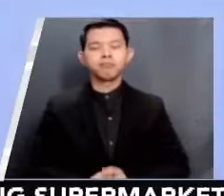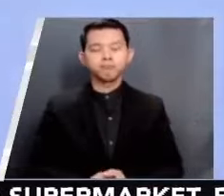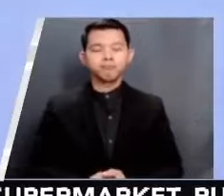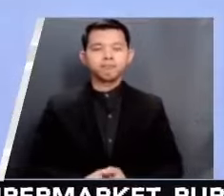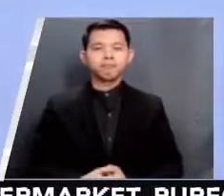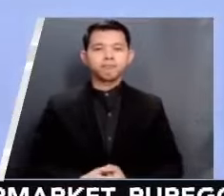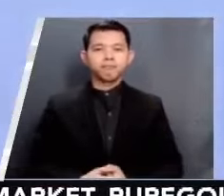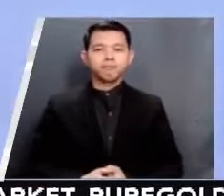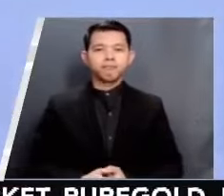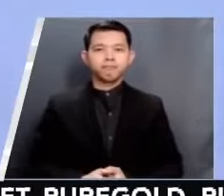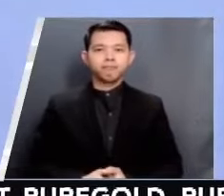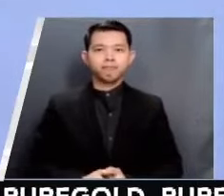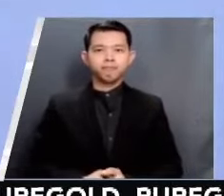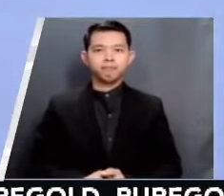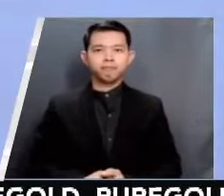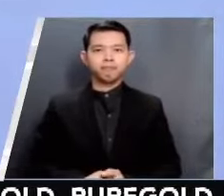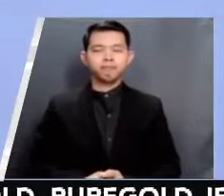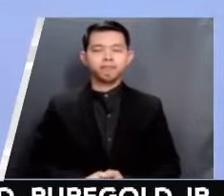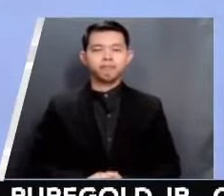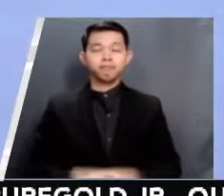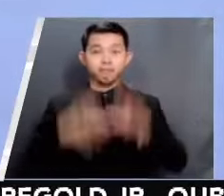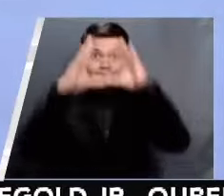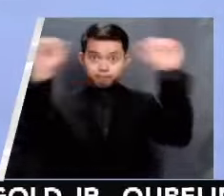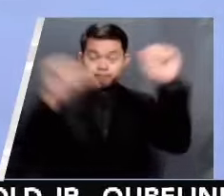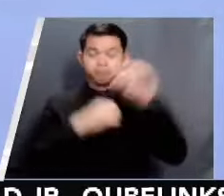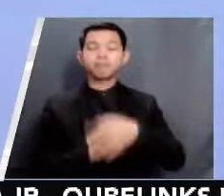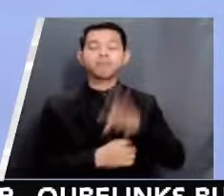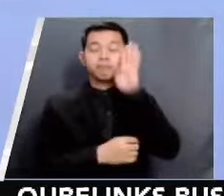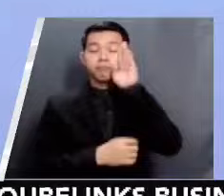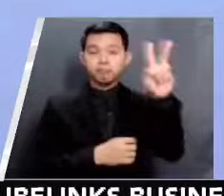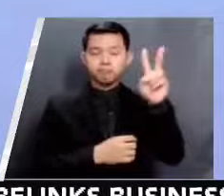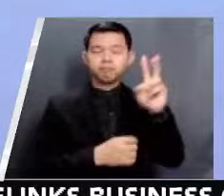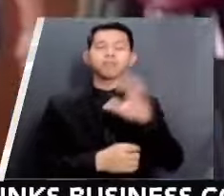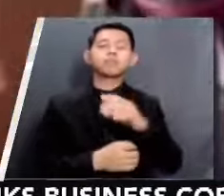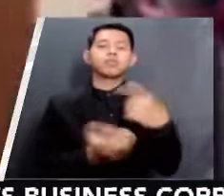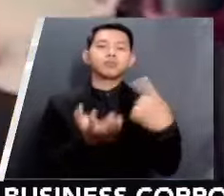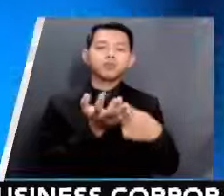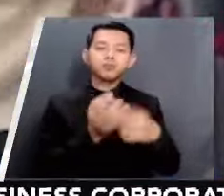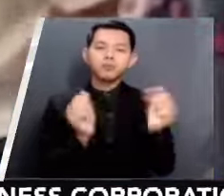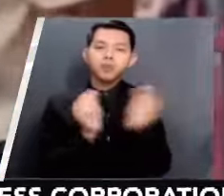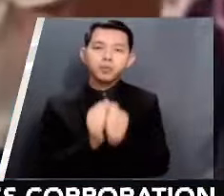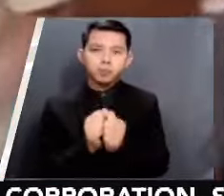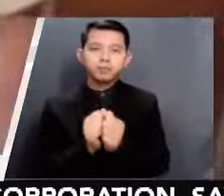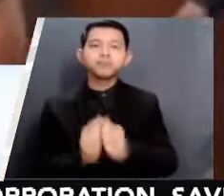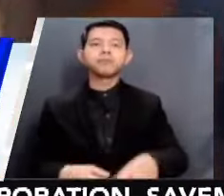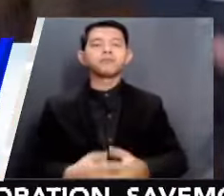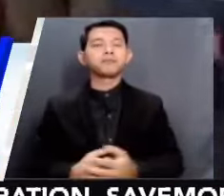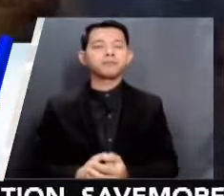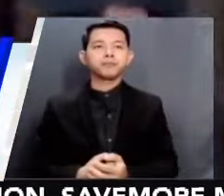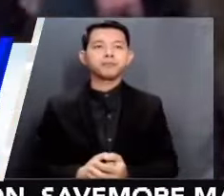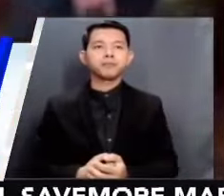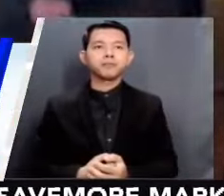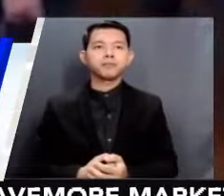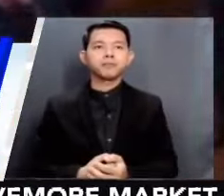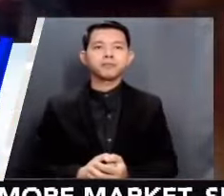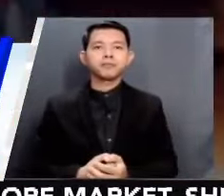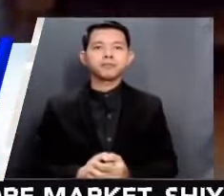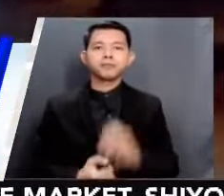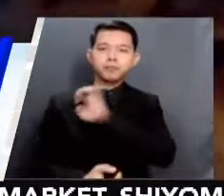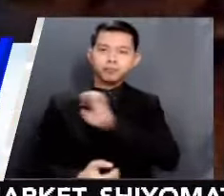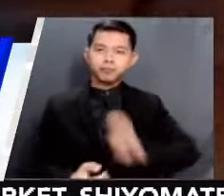Nagpulong si Pangulong Bongbong Marcos at Ukrainian President Volodymyr Zelensky. Kabilang sa kanilang napag-usapan ang pagbubukas ng embahada ng Ukraine dito